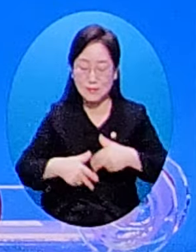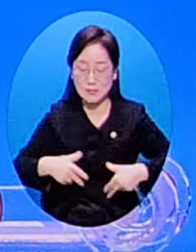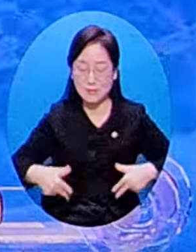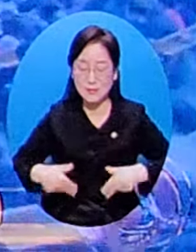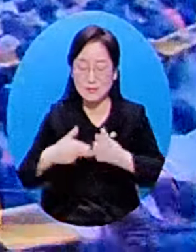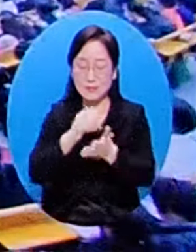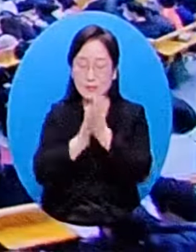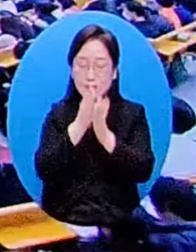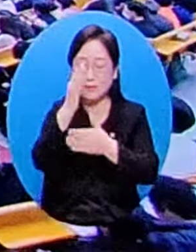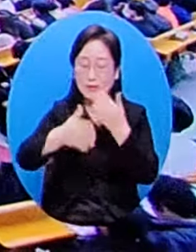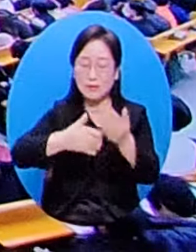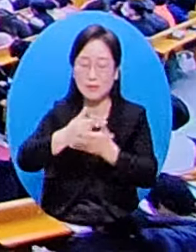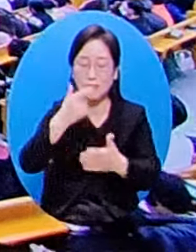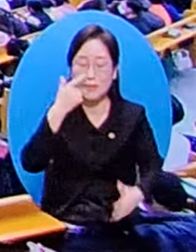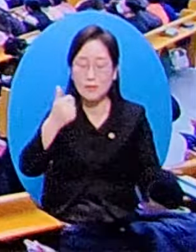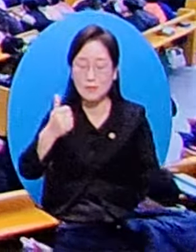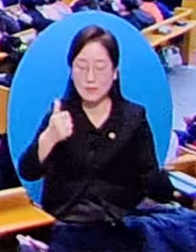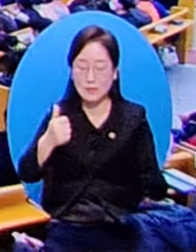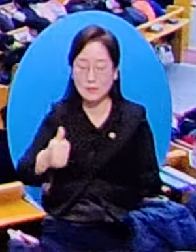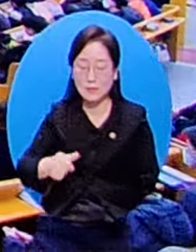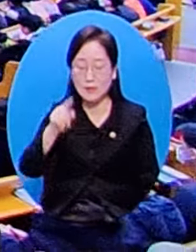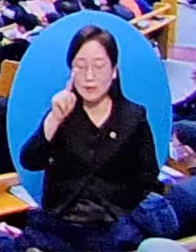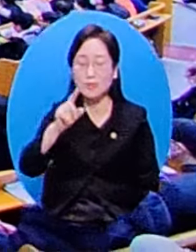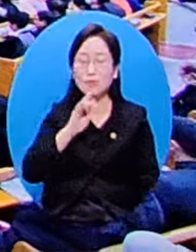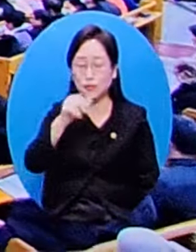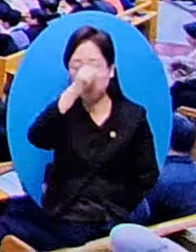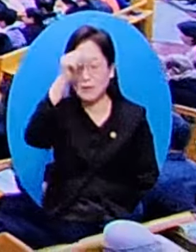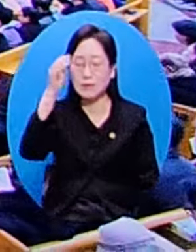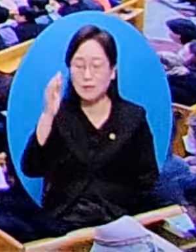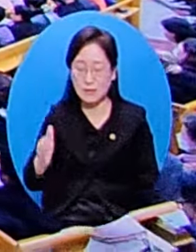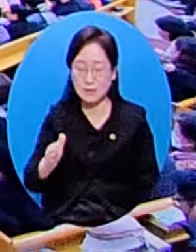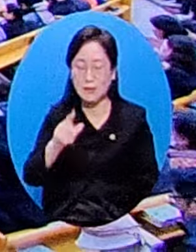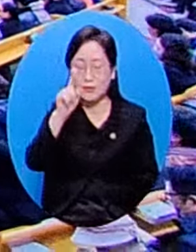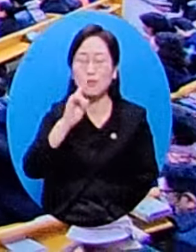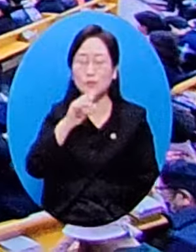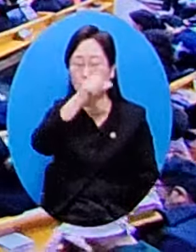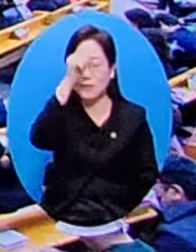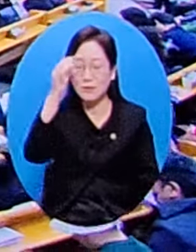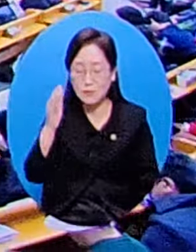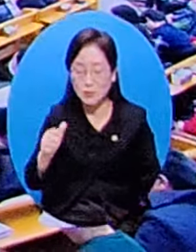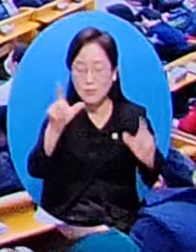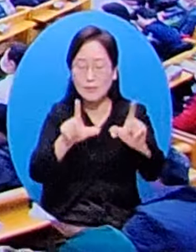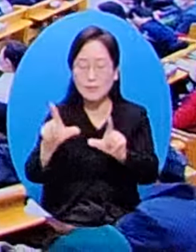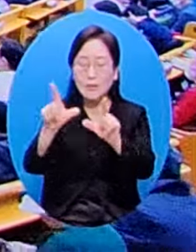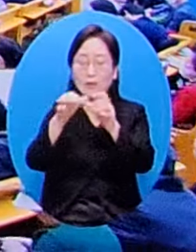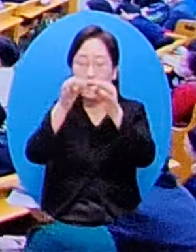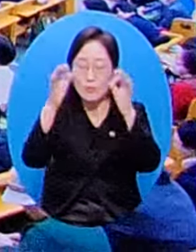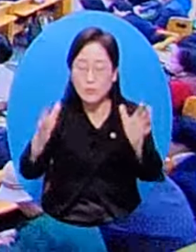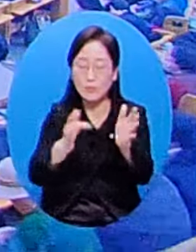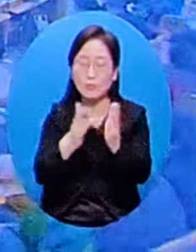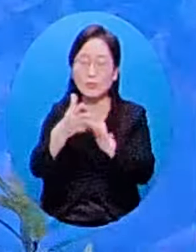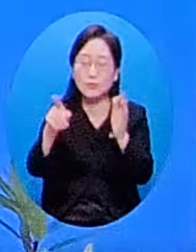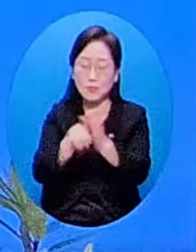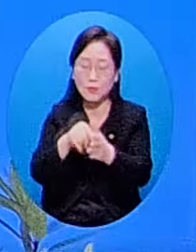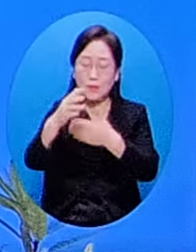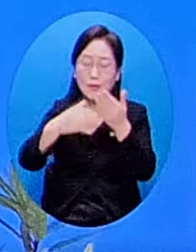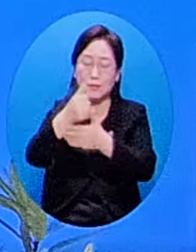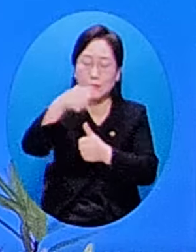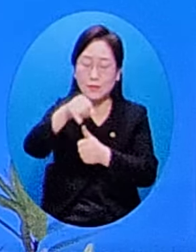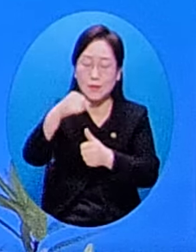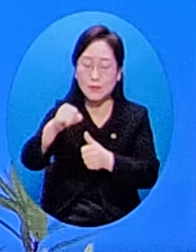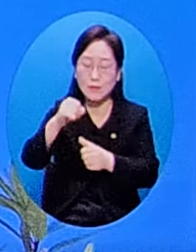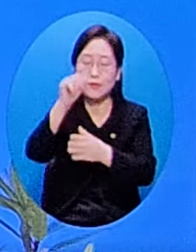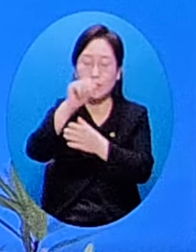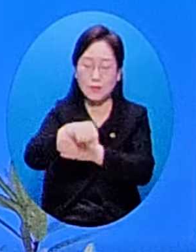자비가 무한하신 하나님 아버지 한 번뿐의 인생 한 번뿐의 인생을 살아가는 동안 예수 믿게 하시고 하나님 자녀